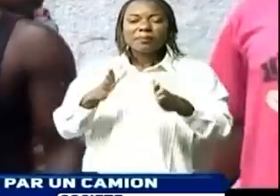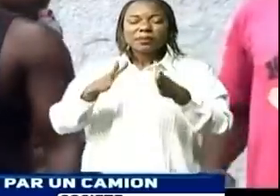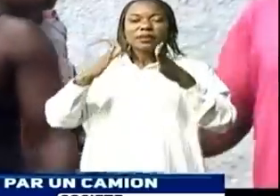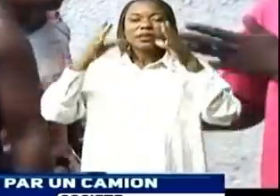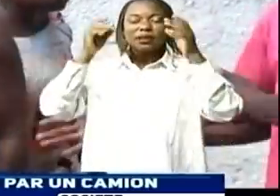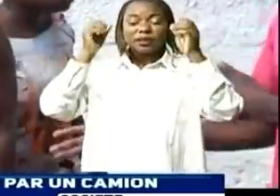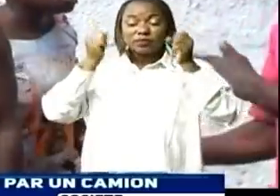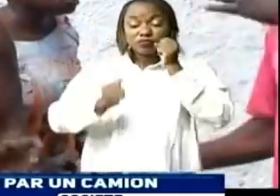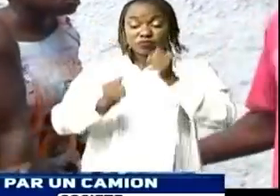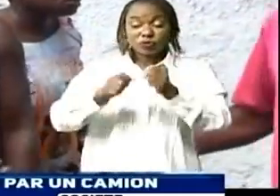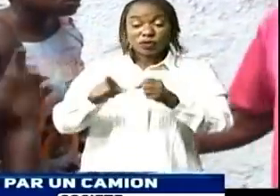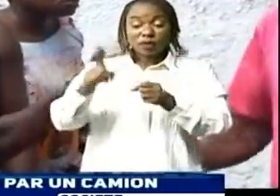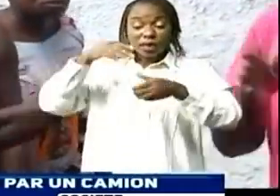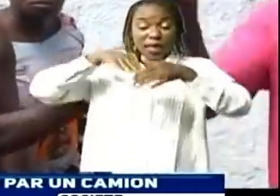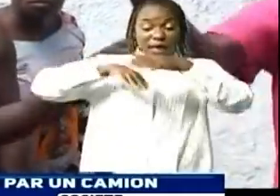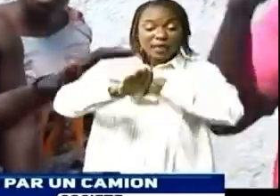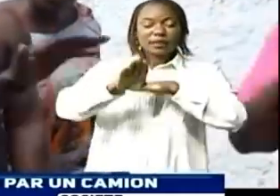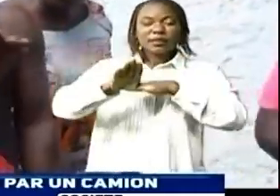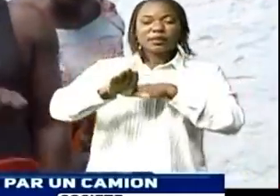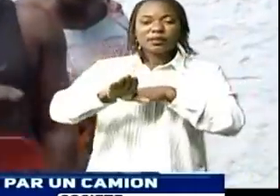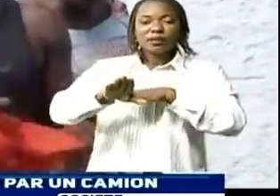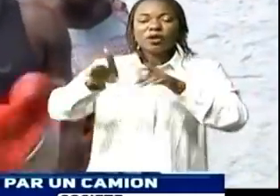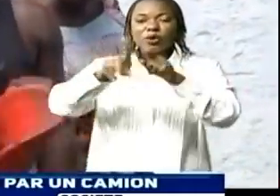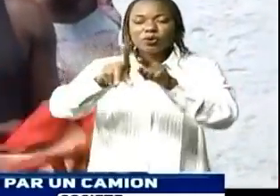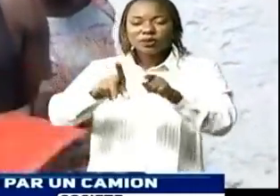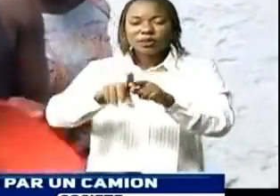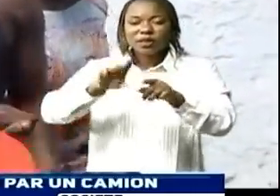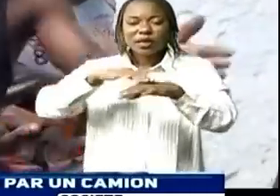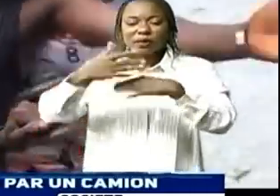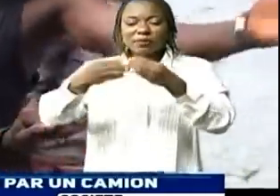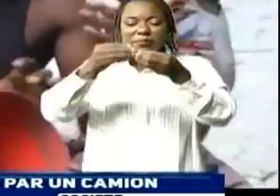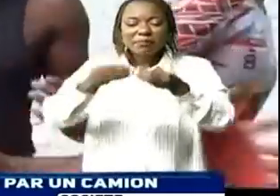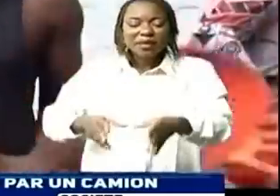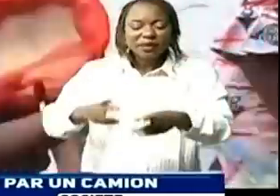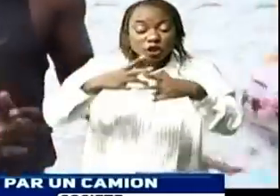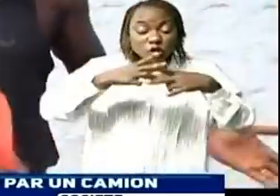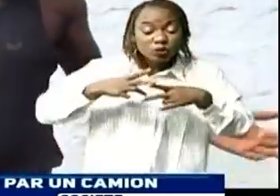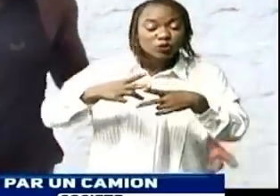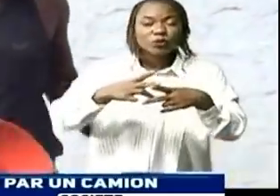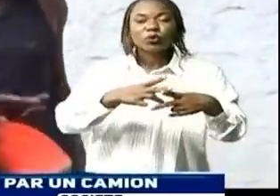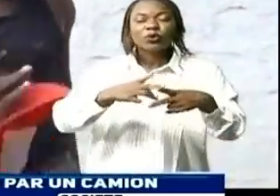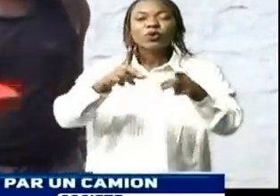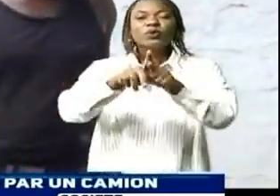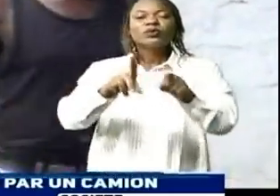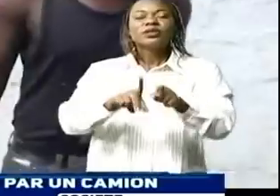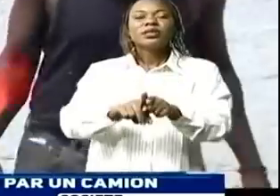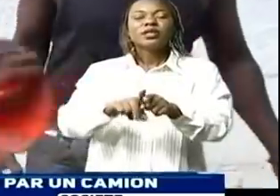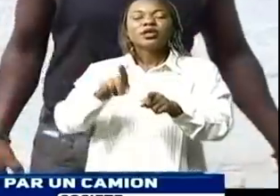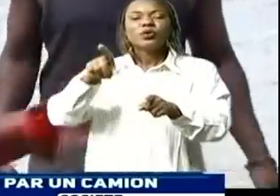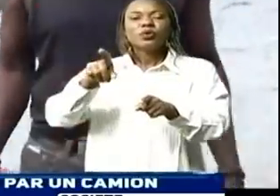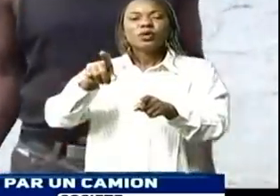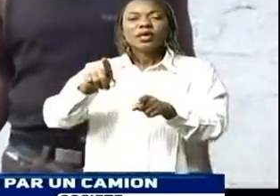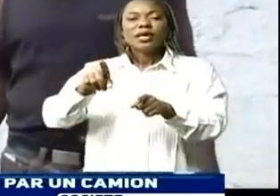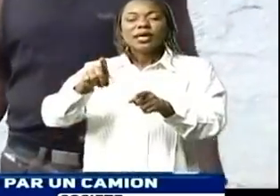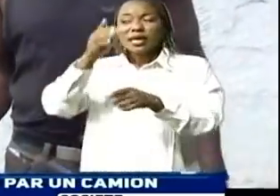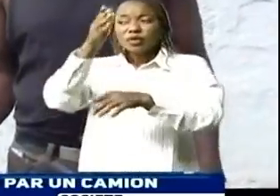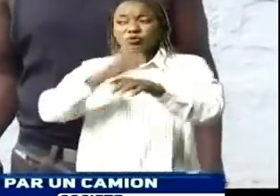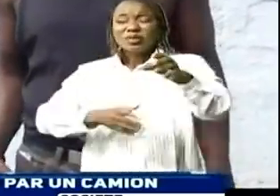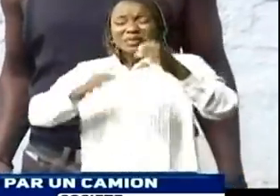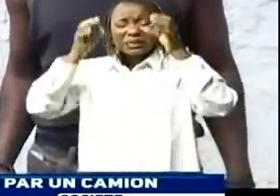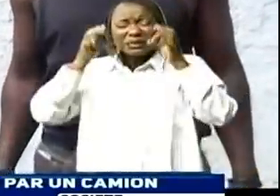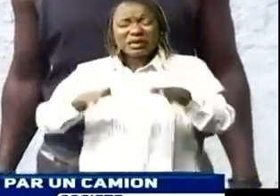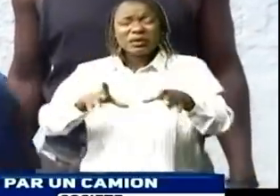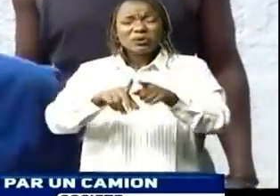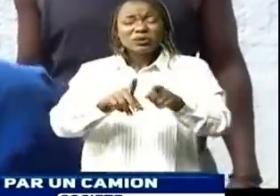Et il est entré sous le véhicule après avoir perdu le contrôle. Le client est gravement blessé et il a